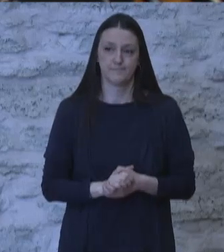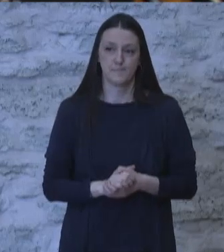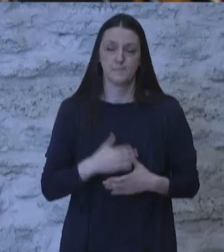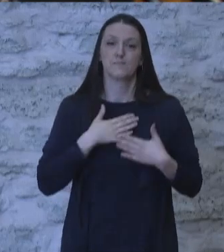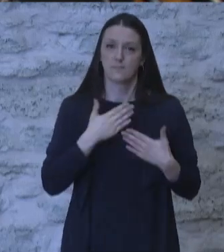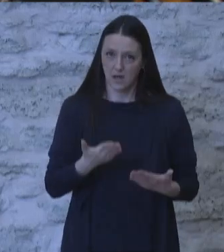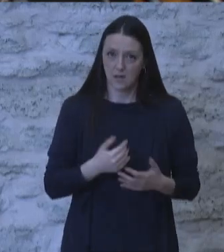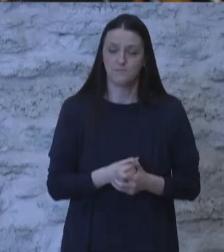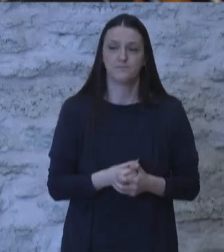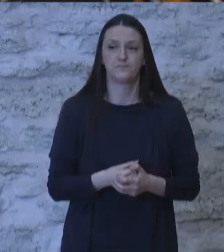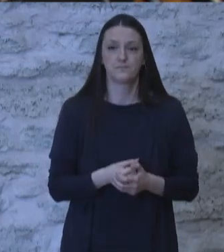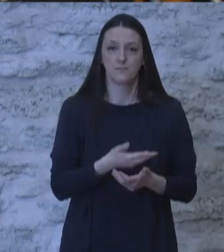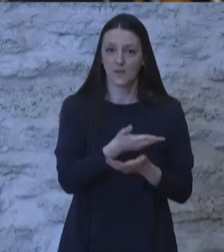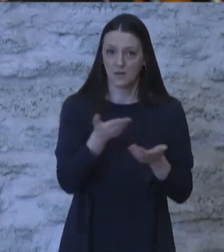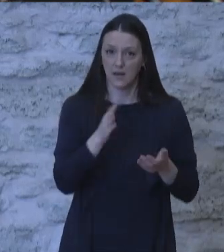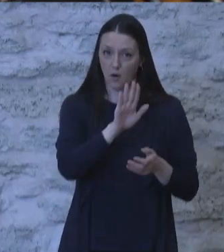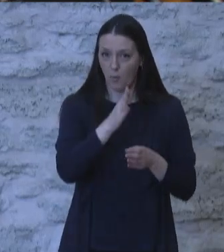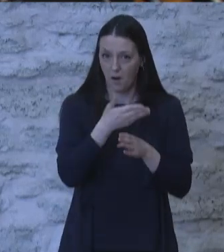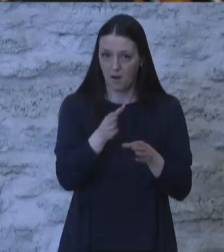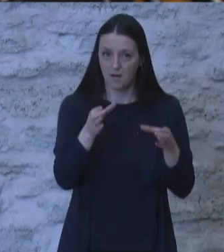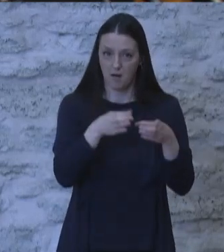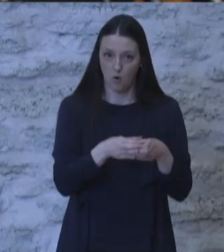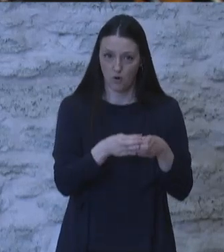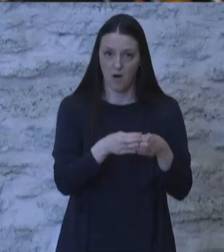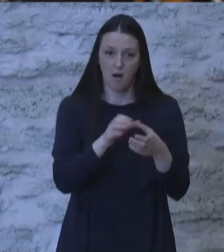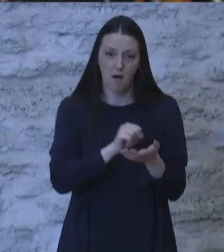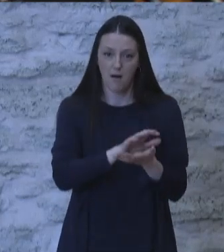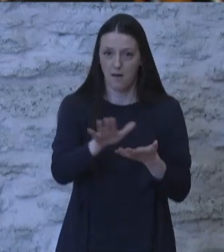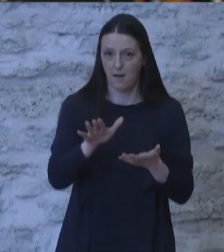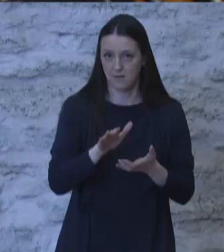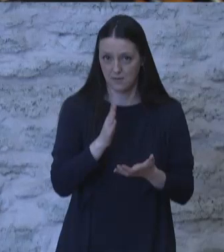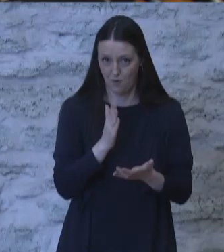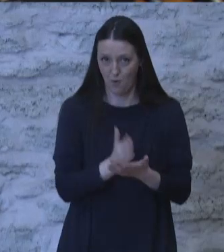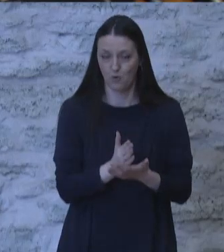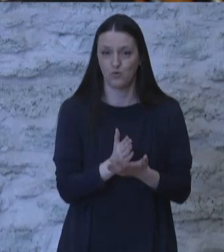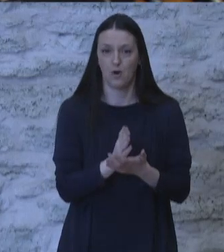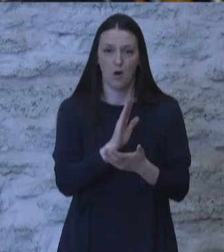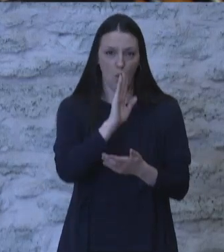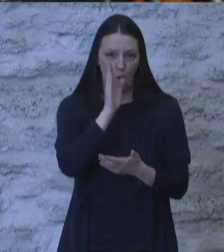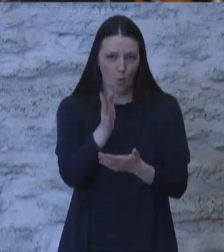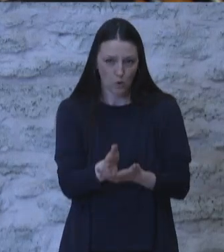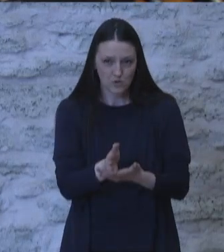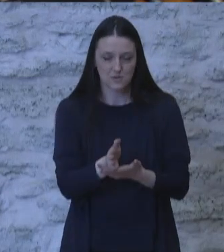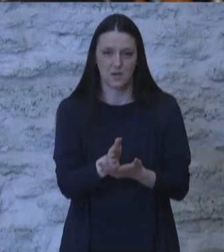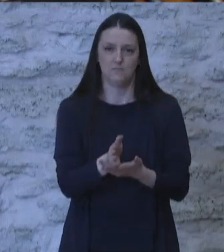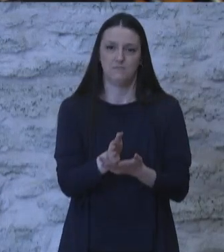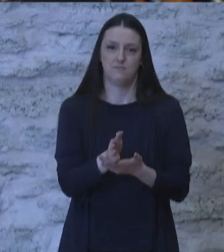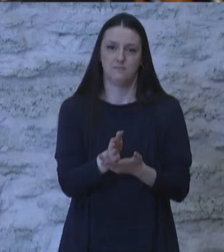Helme, teie erakonna hälekandja, on otse ja kaude